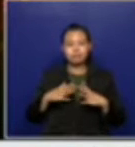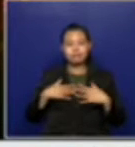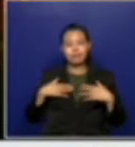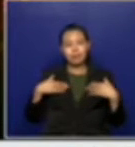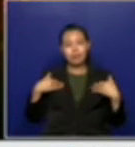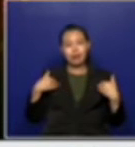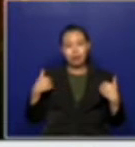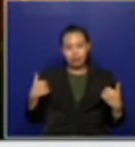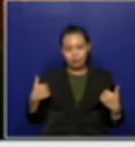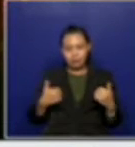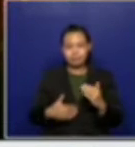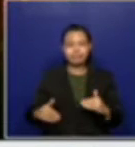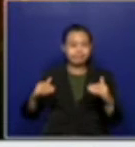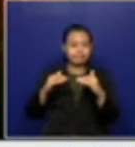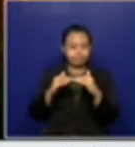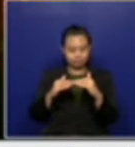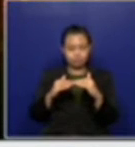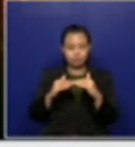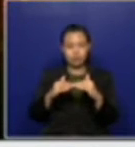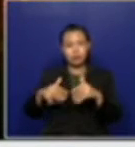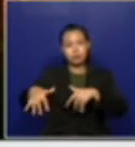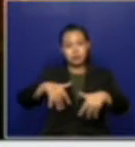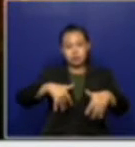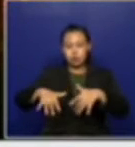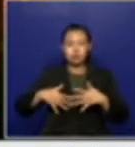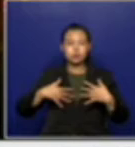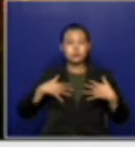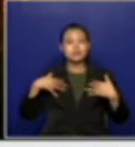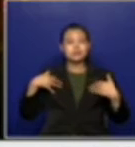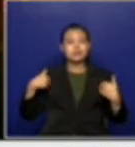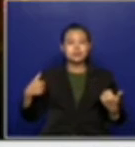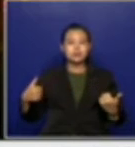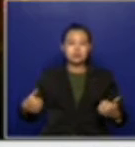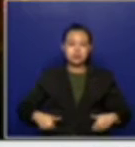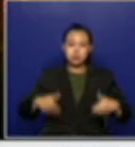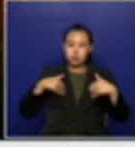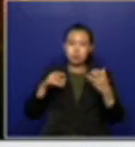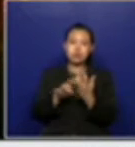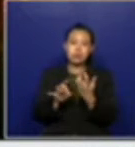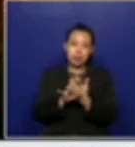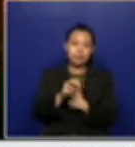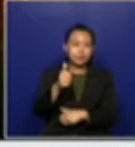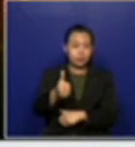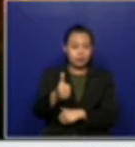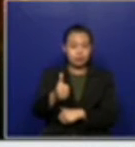ธรรมประชาชนมีความสุขและมีคุณภาพชีวิตที่ดี